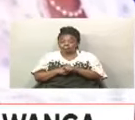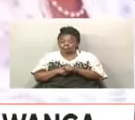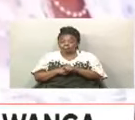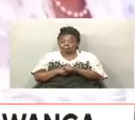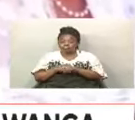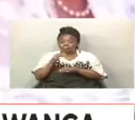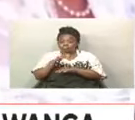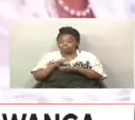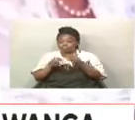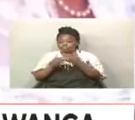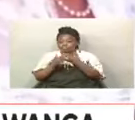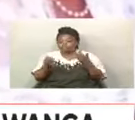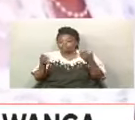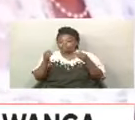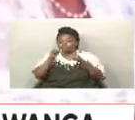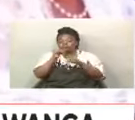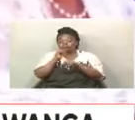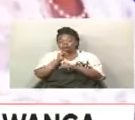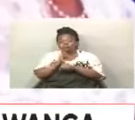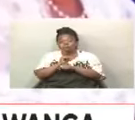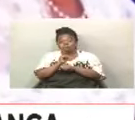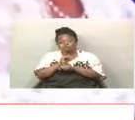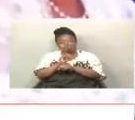tiyayeganya ka mulimu gwona